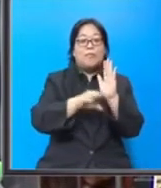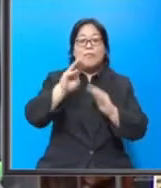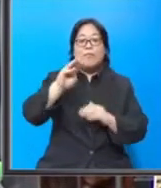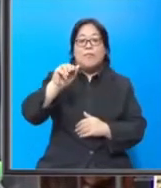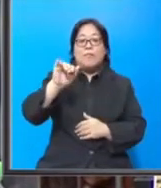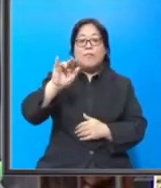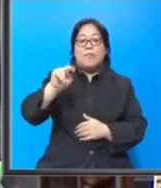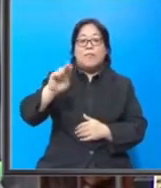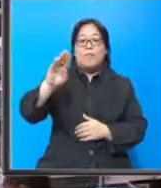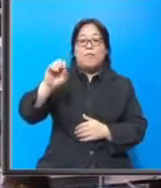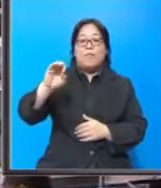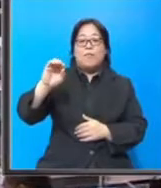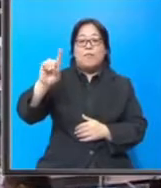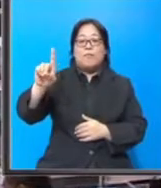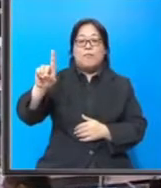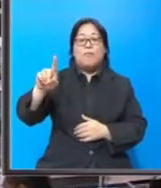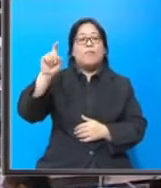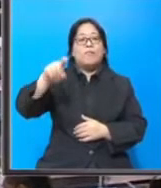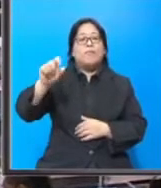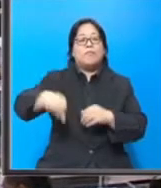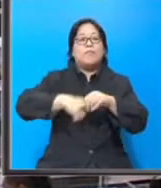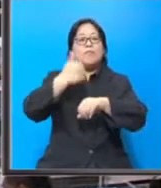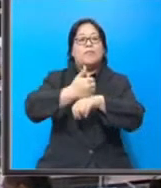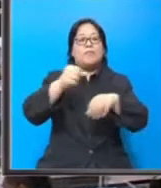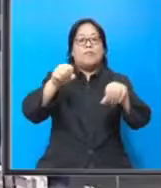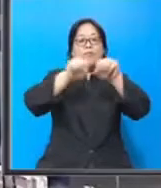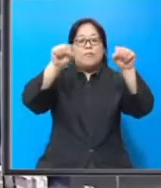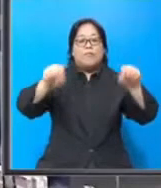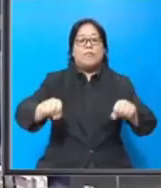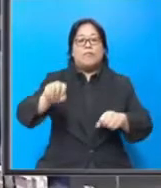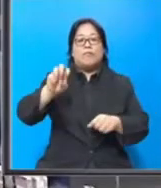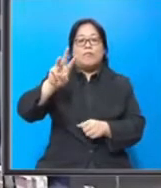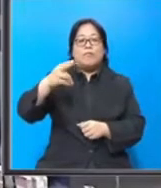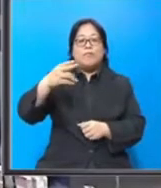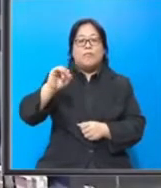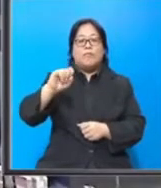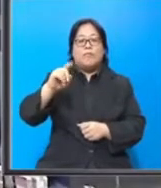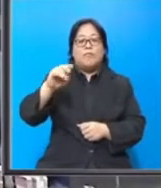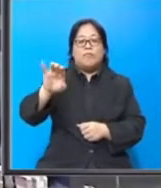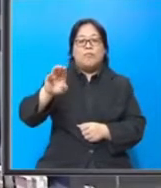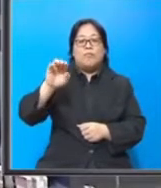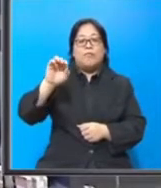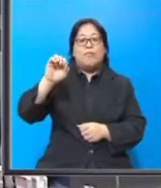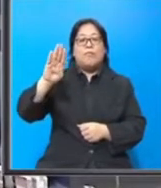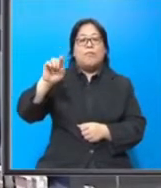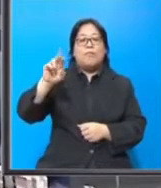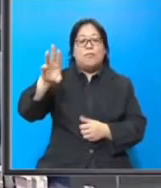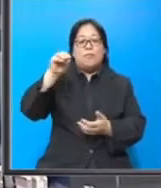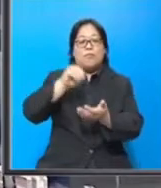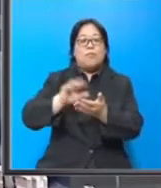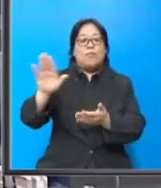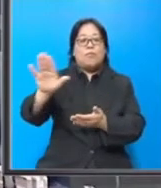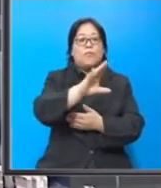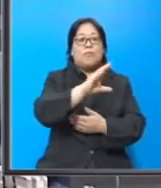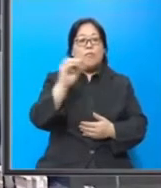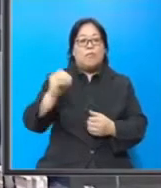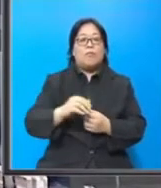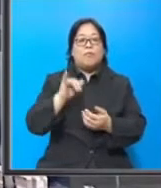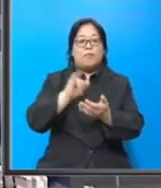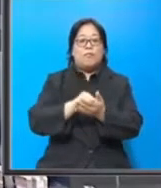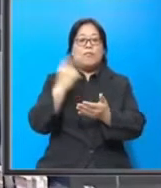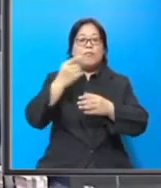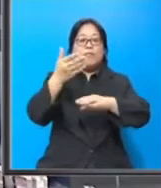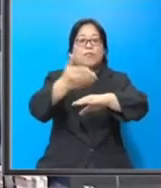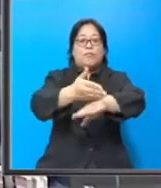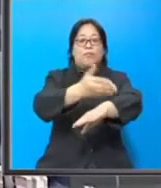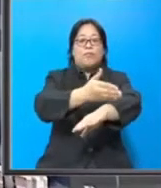ya, memerlukan menubuhkan sistem whistleblower di dalam syarikat-syarikat itu. Ini adalah penambahan